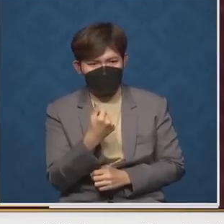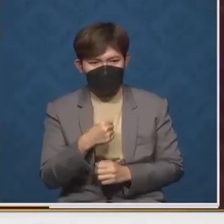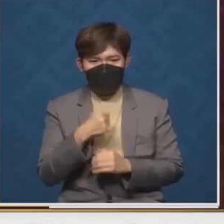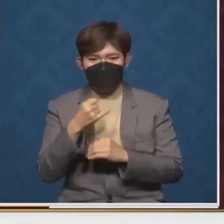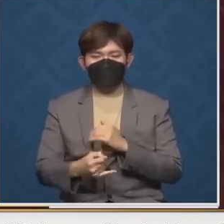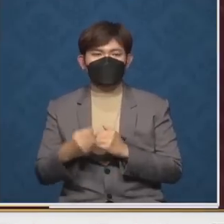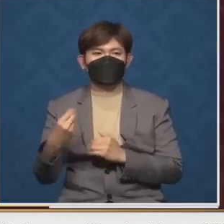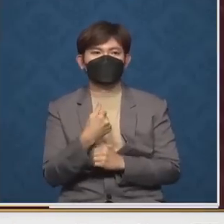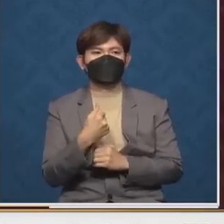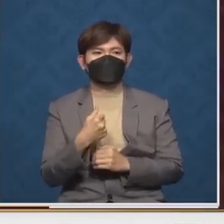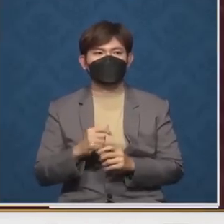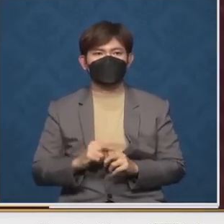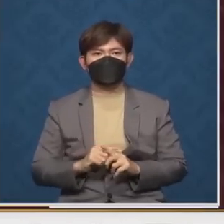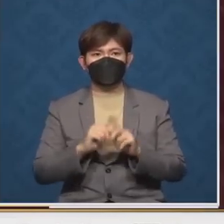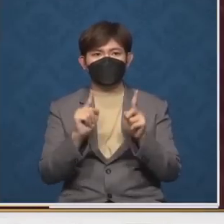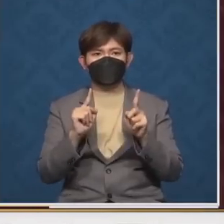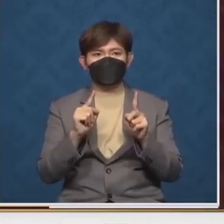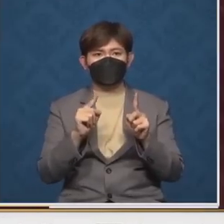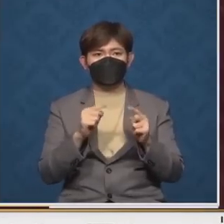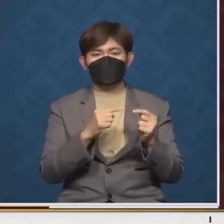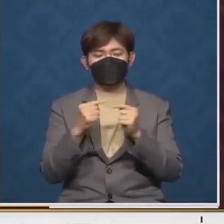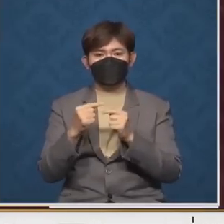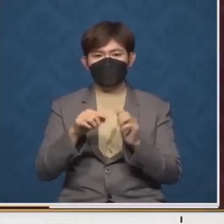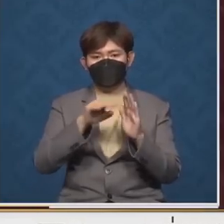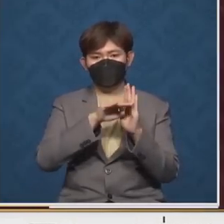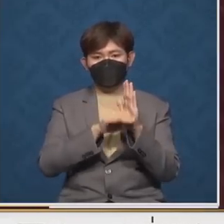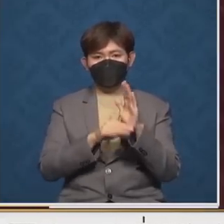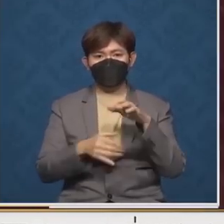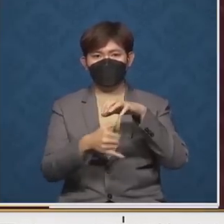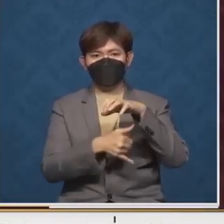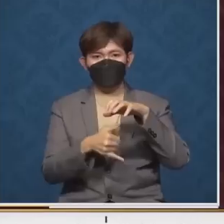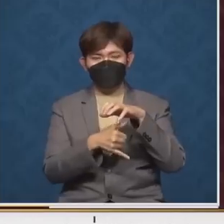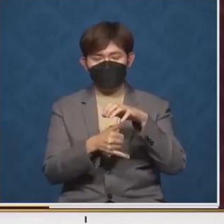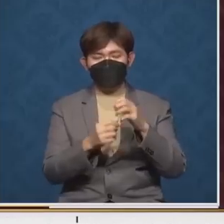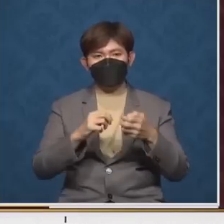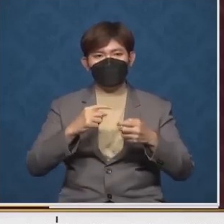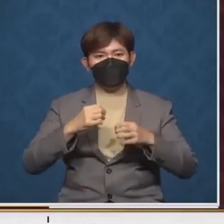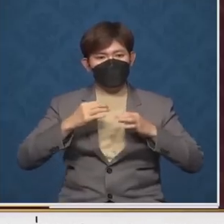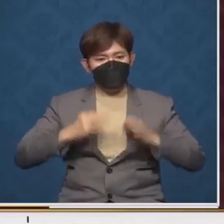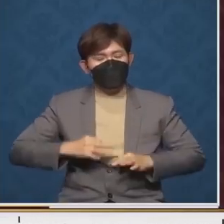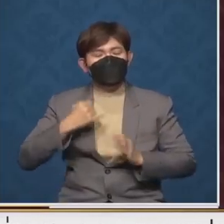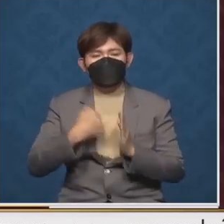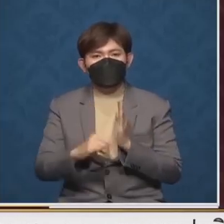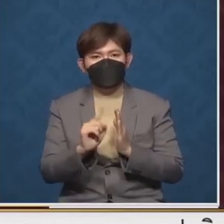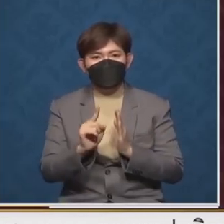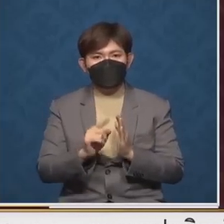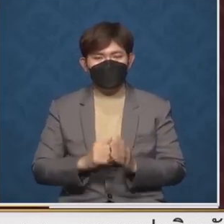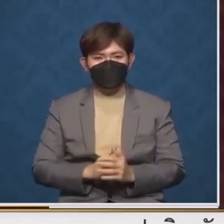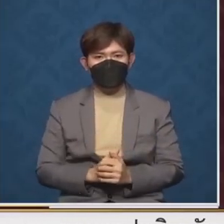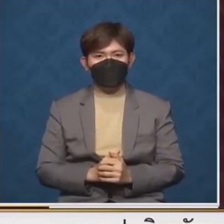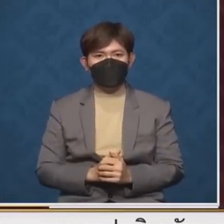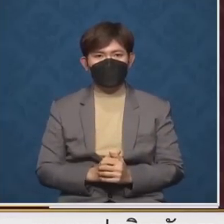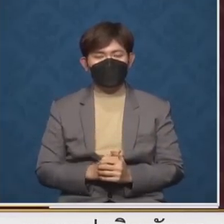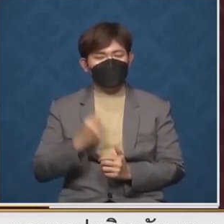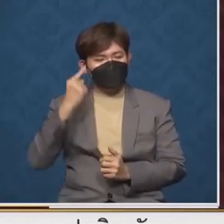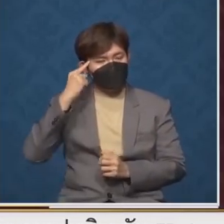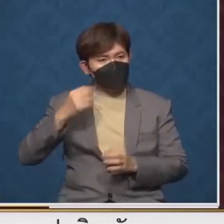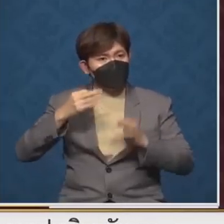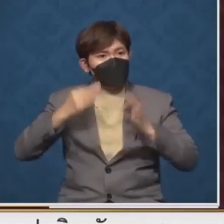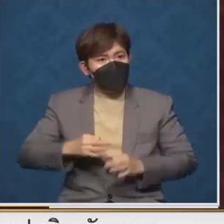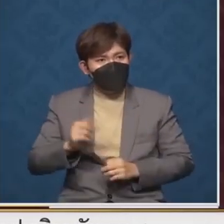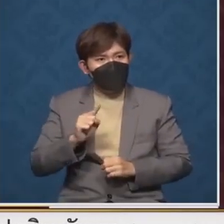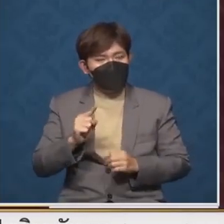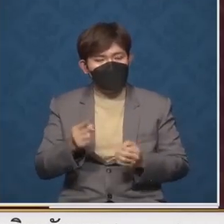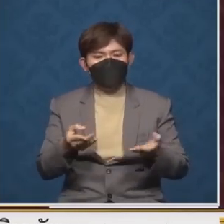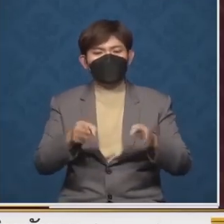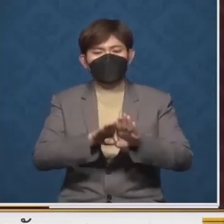วเรื่อง LOCKDOWN ตัสนใจผิดอีกครั ไปดแผนต่ไปครับตัดสนใจ LOCKDOWN ปิดนั